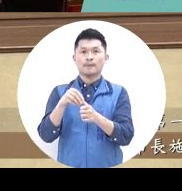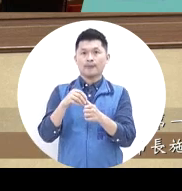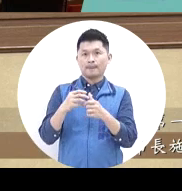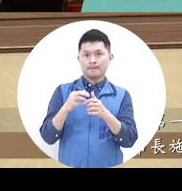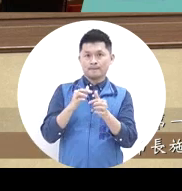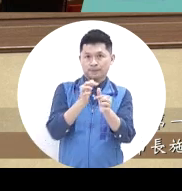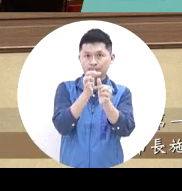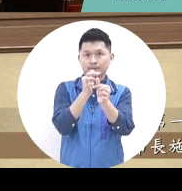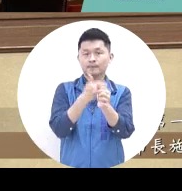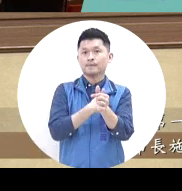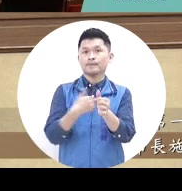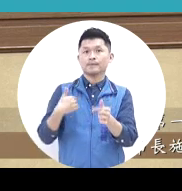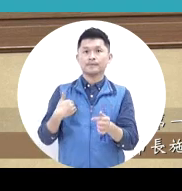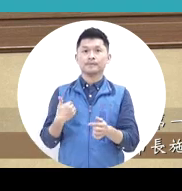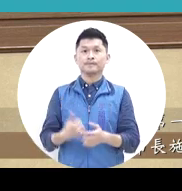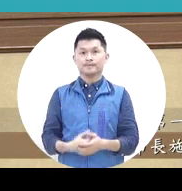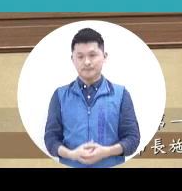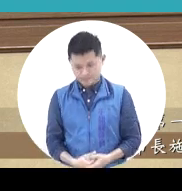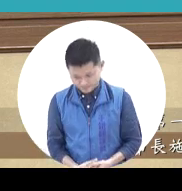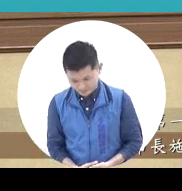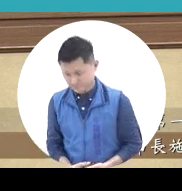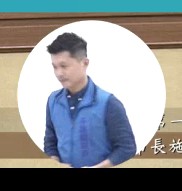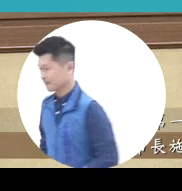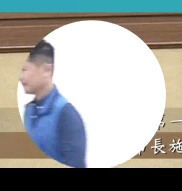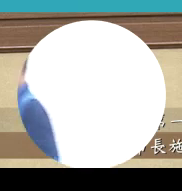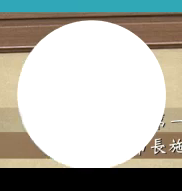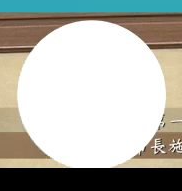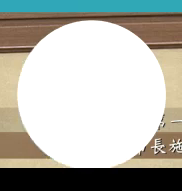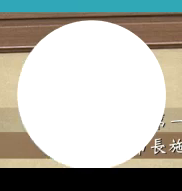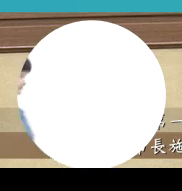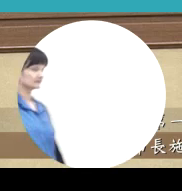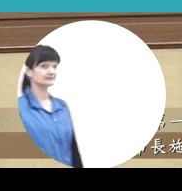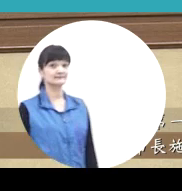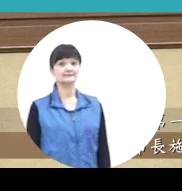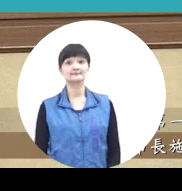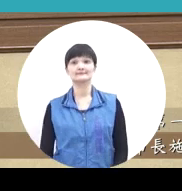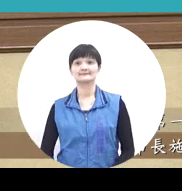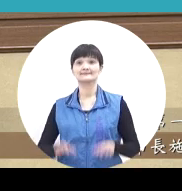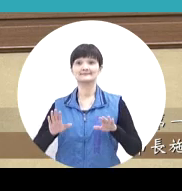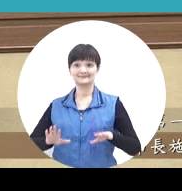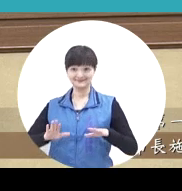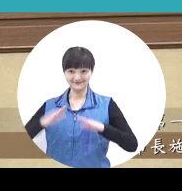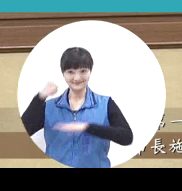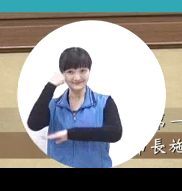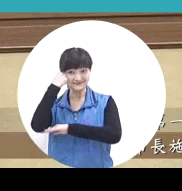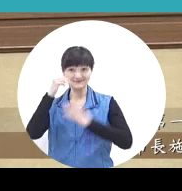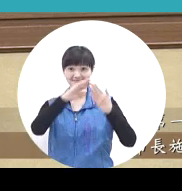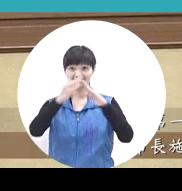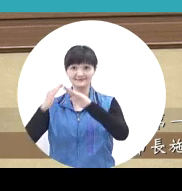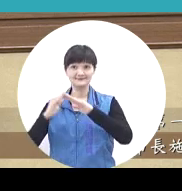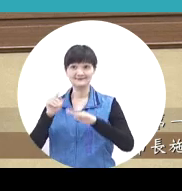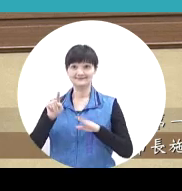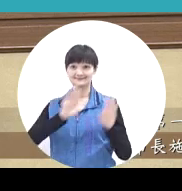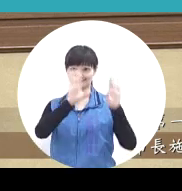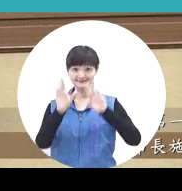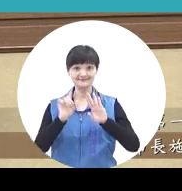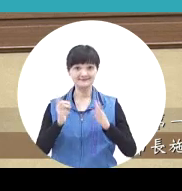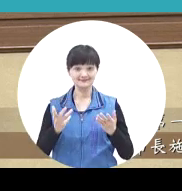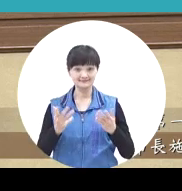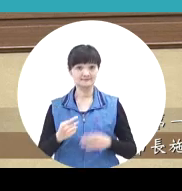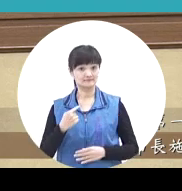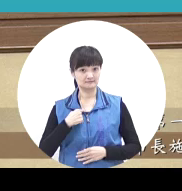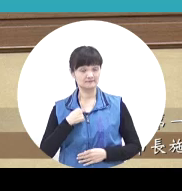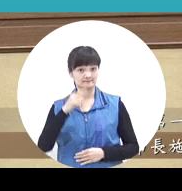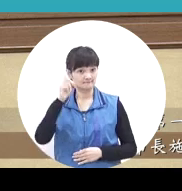位。至于在整个居住的环境里面，我们新北市要再做翻